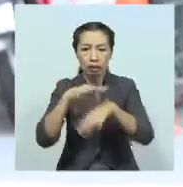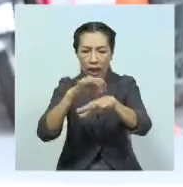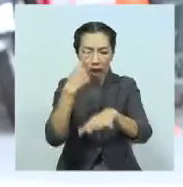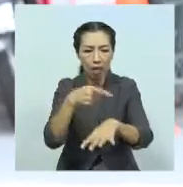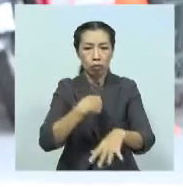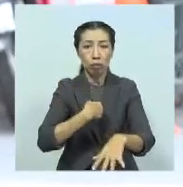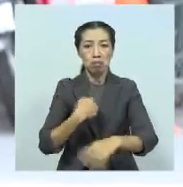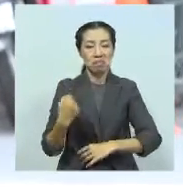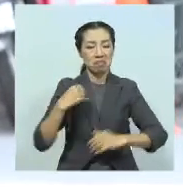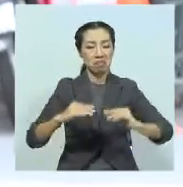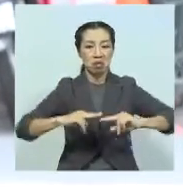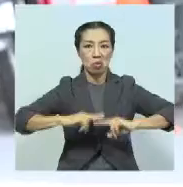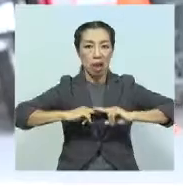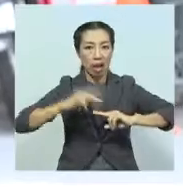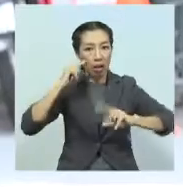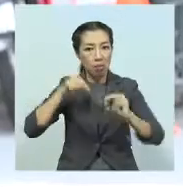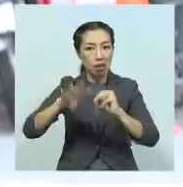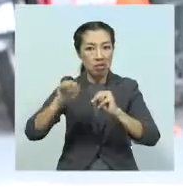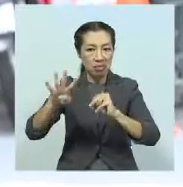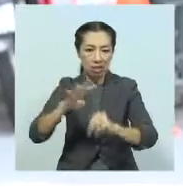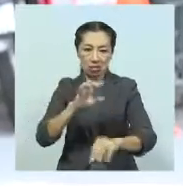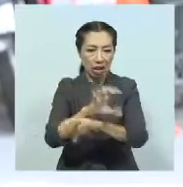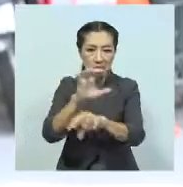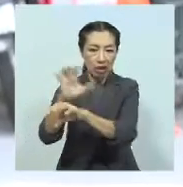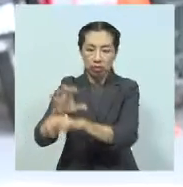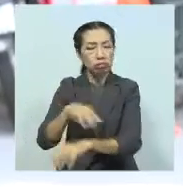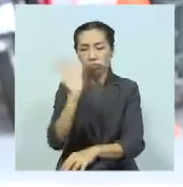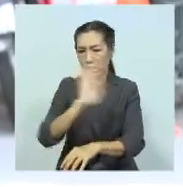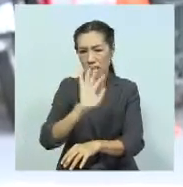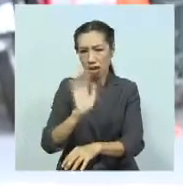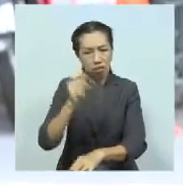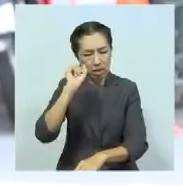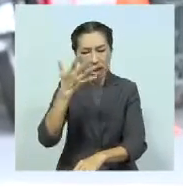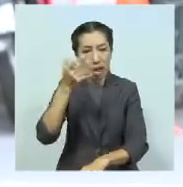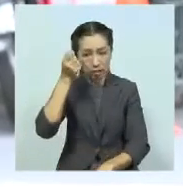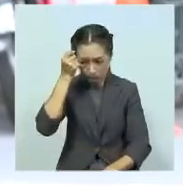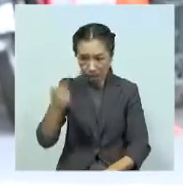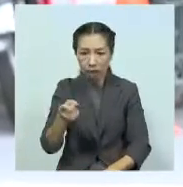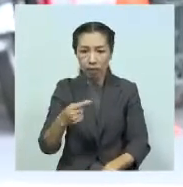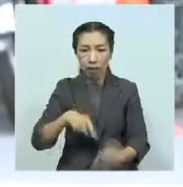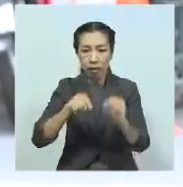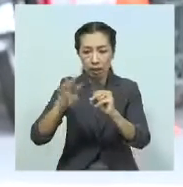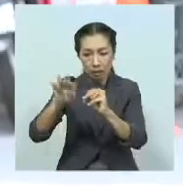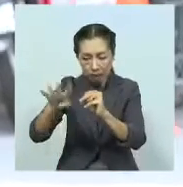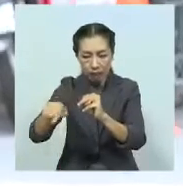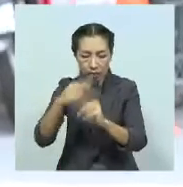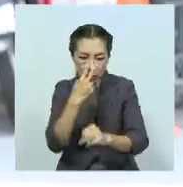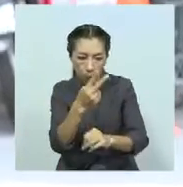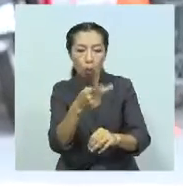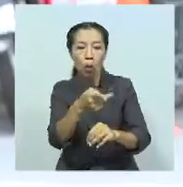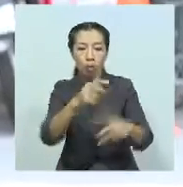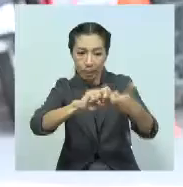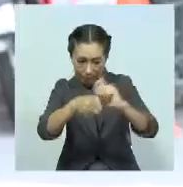ารถจะใช้4-4ไปตั้งได้เลยไปทุกตำแหน่งหรอกเข้าใจไหมนะ4-4ผมใช้เฉพาะคนที่มีปัญหาเท่านั้นเ